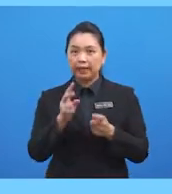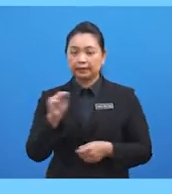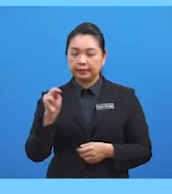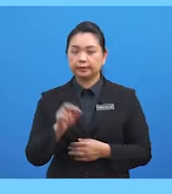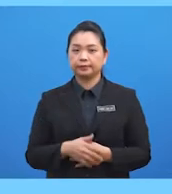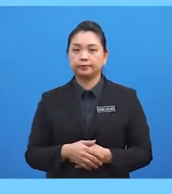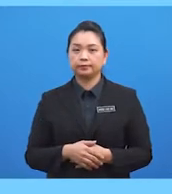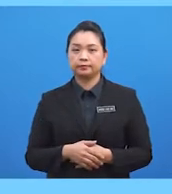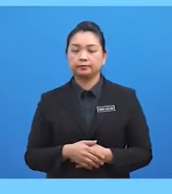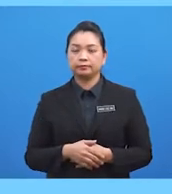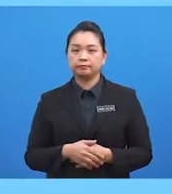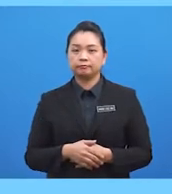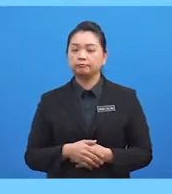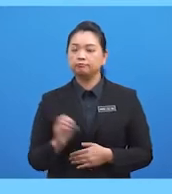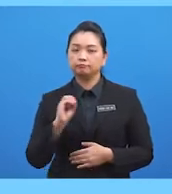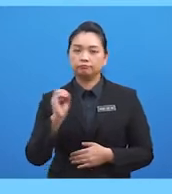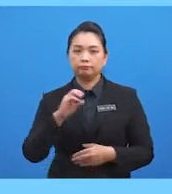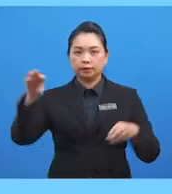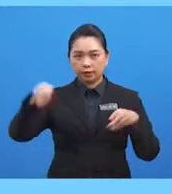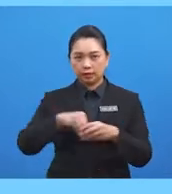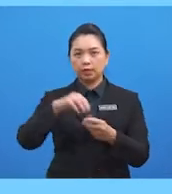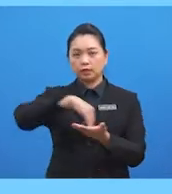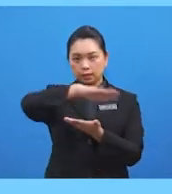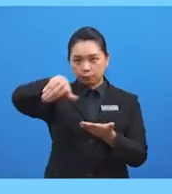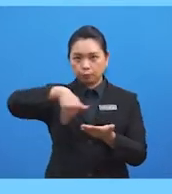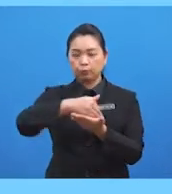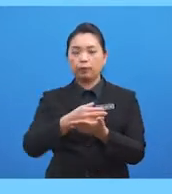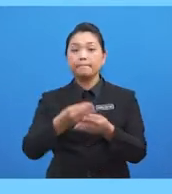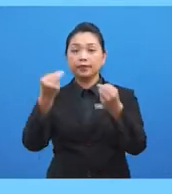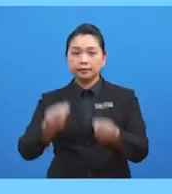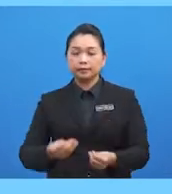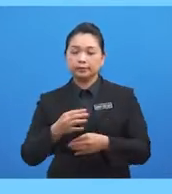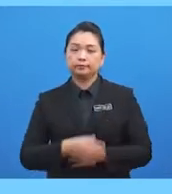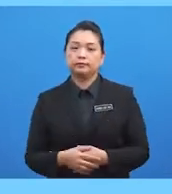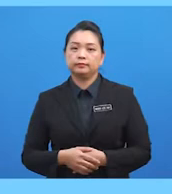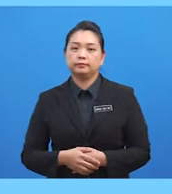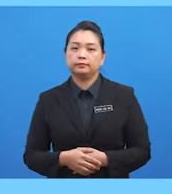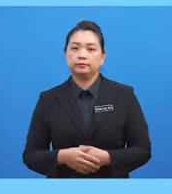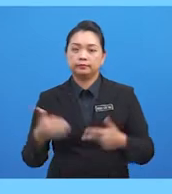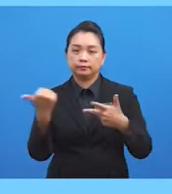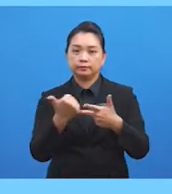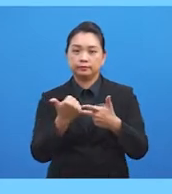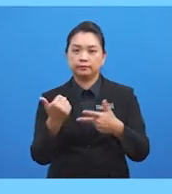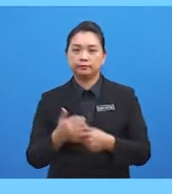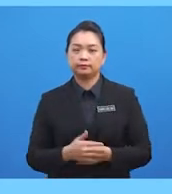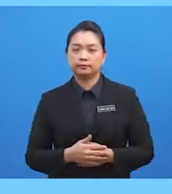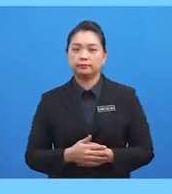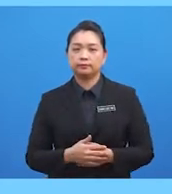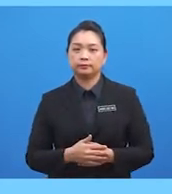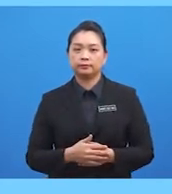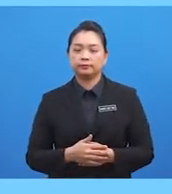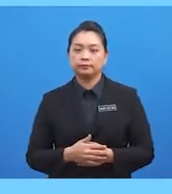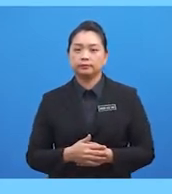persendirian dan tidak melibatkan semua lapisan masyarakat. Jenis yang ketiga pula dikenali sebagai